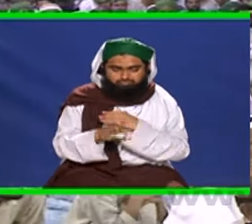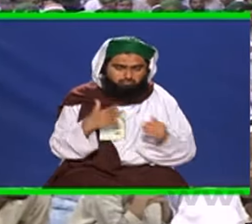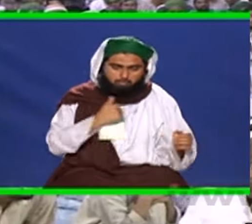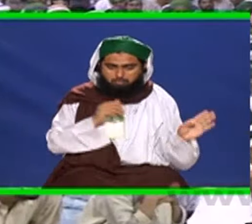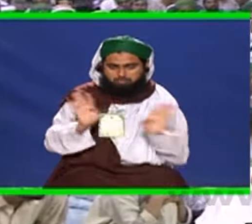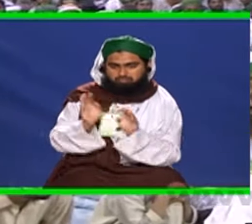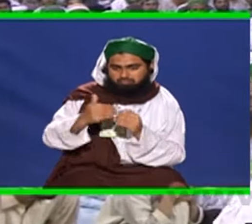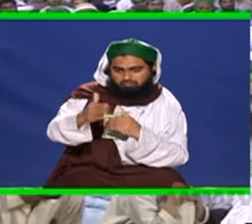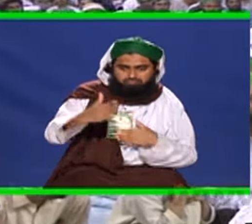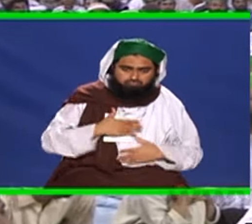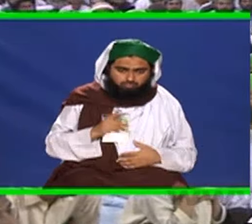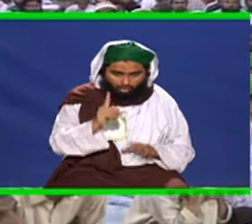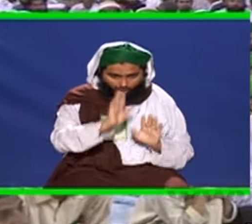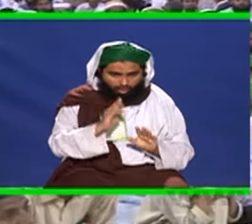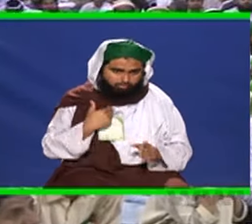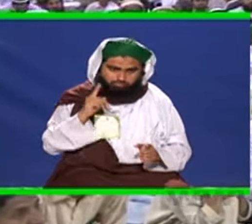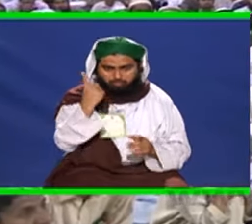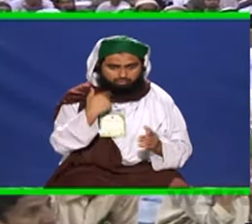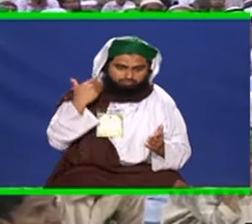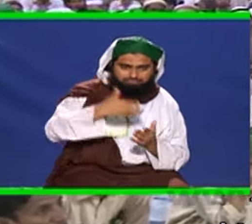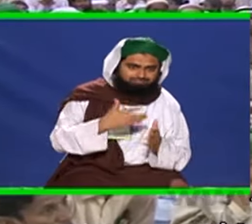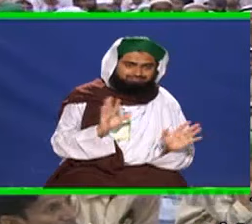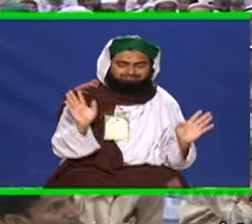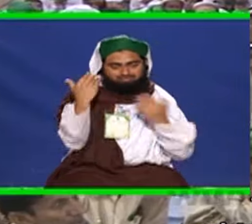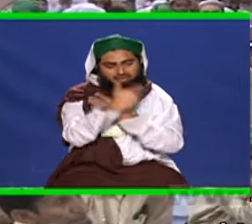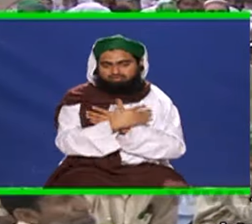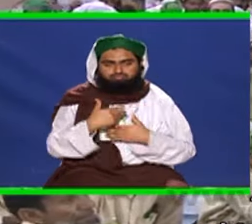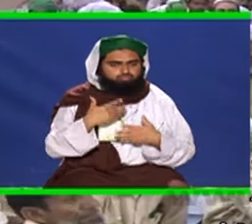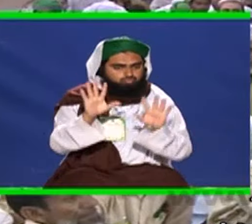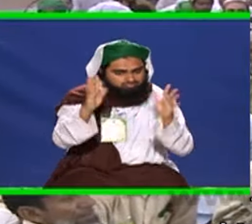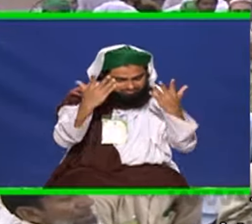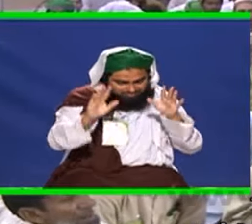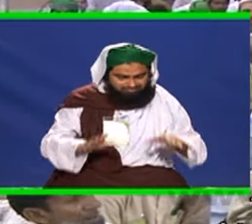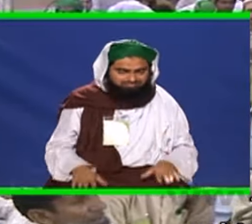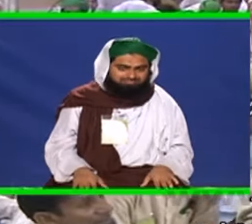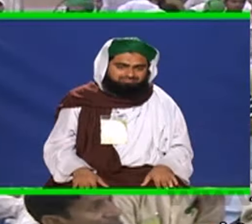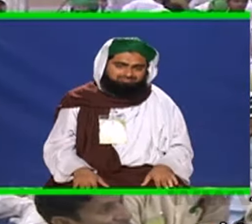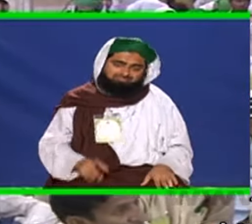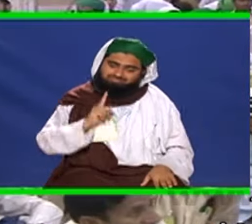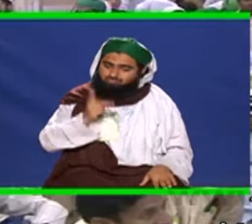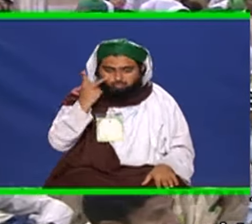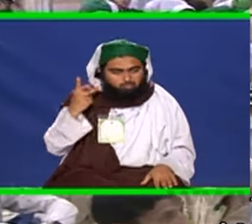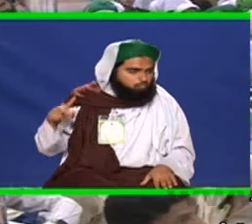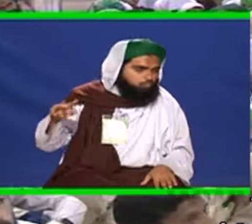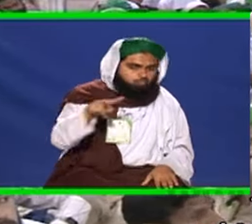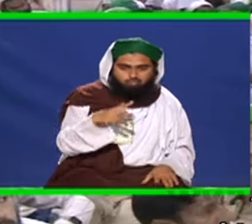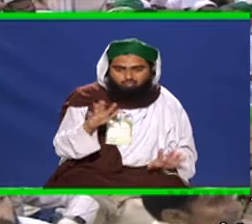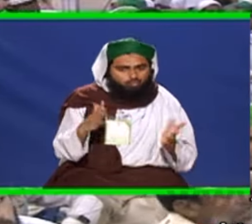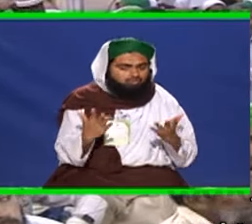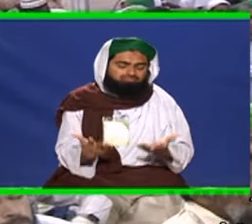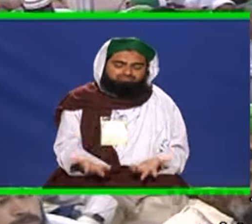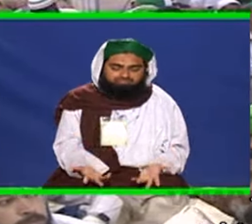مگر کوئی ایسی پناہ گاہ نظر نہیں آتی، ہے بھی نہیں جو ہمیں اپنی موت سے بچا